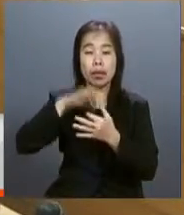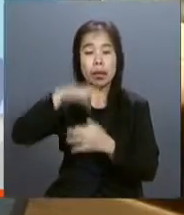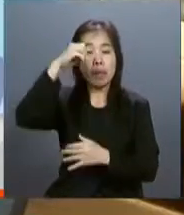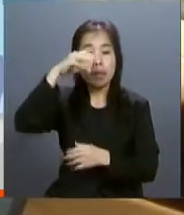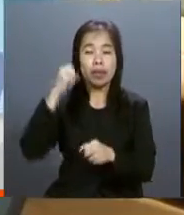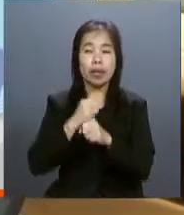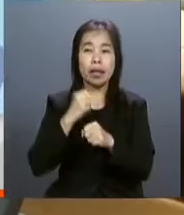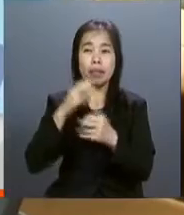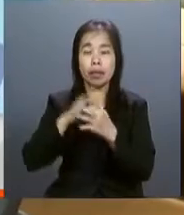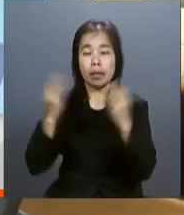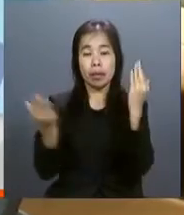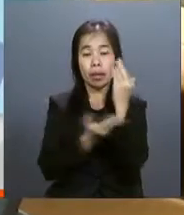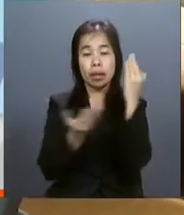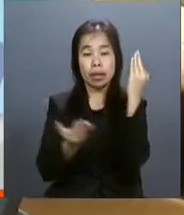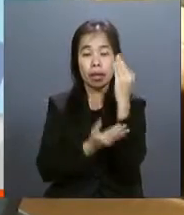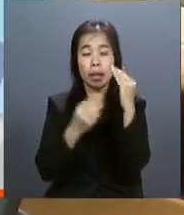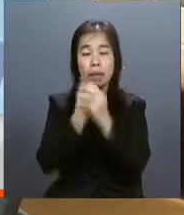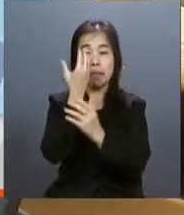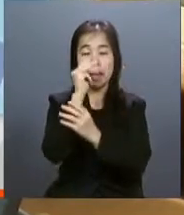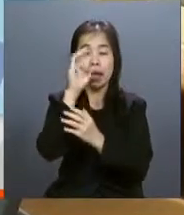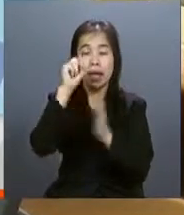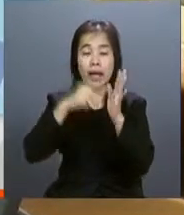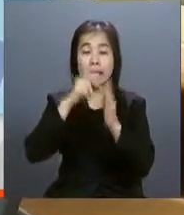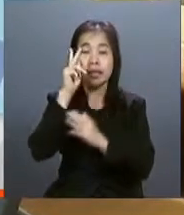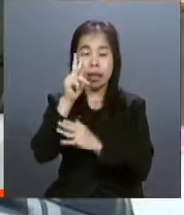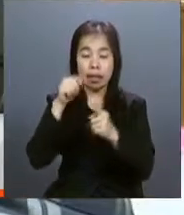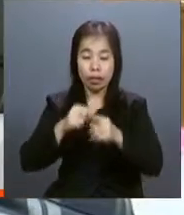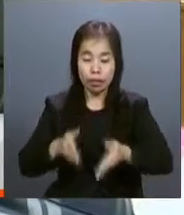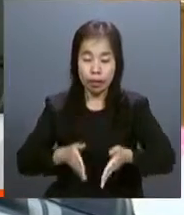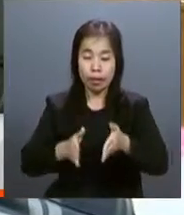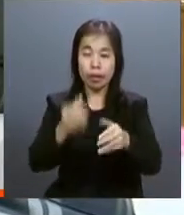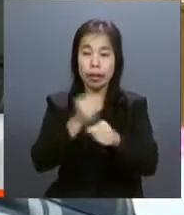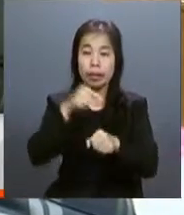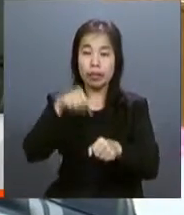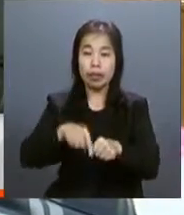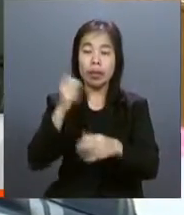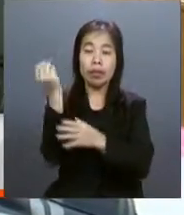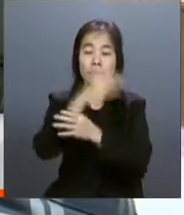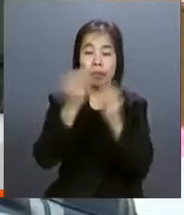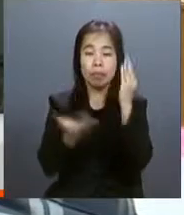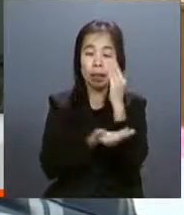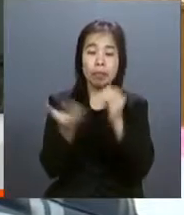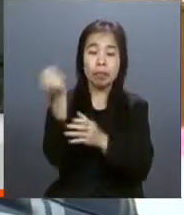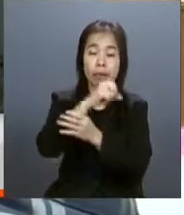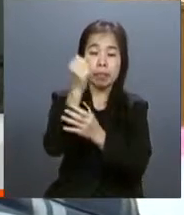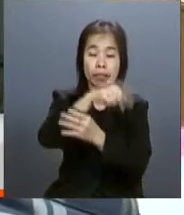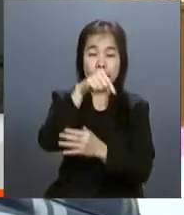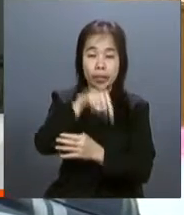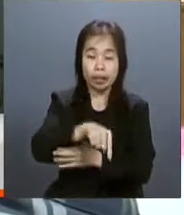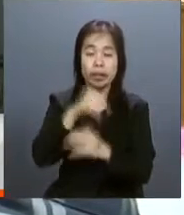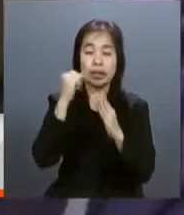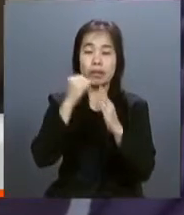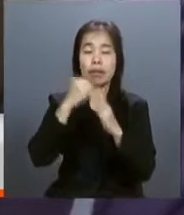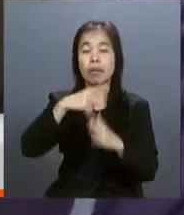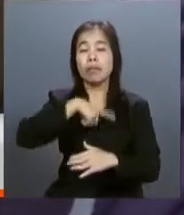ค่นไม้สักจำนวนมากริมถนนระหว่างที่ทำการอุทยานแห่งชาติแม่เงาถึงบ้านแม่หลุยอำเภอศพเมยจังหวัดแม่ฮ่องสอน